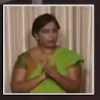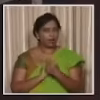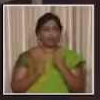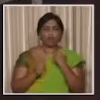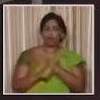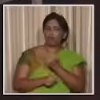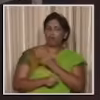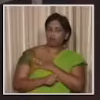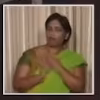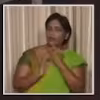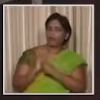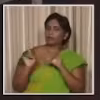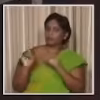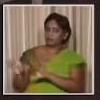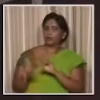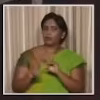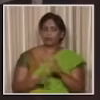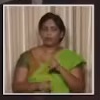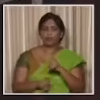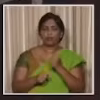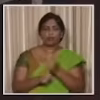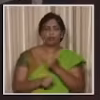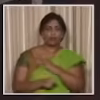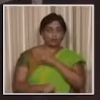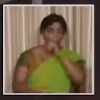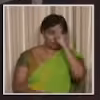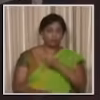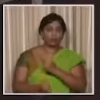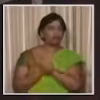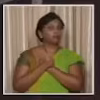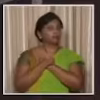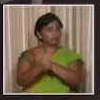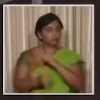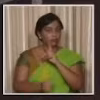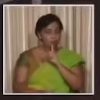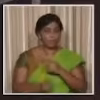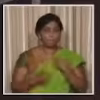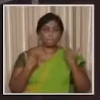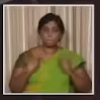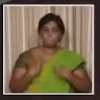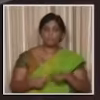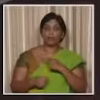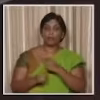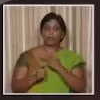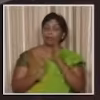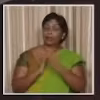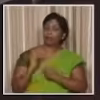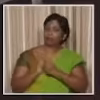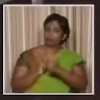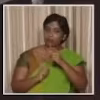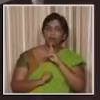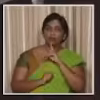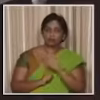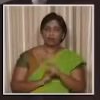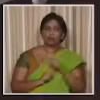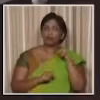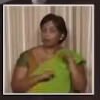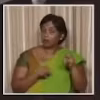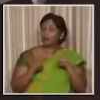ගෝඨාභය රාජපක්ෂ මහත්තයාත් එක නීතියක්. මම දැක්ක එතුමා ගෝඨාභය රාජපක්ෂ මහත්තයා හිරේ දාන්න කියලා කිව්වා. මහින්ද රාජපක්ෂ මහත්තයා නීතිය ක්‍රියාත්මක කරන්නයි කියලා කිව්වා.